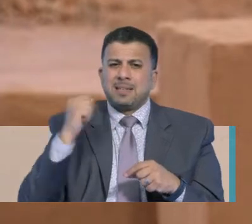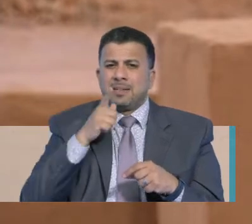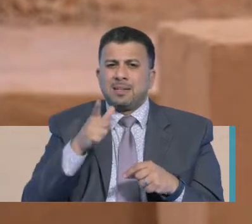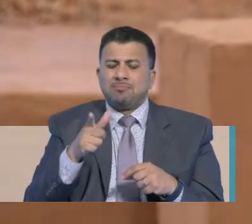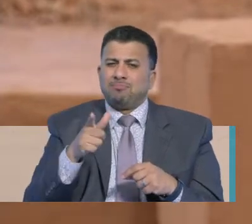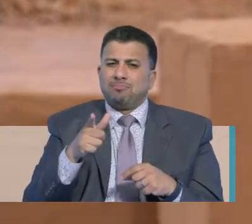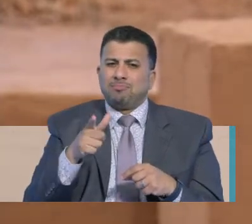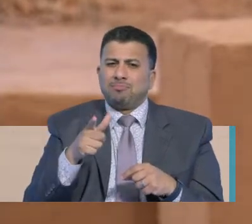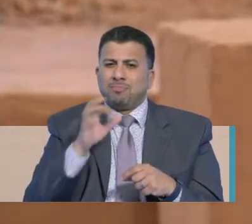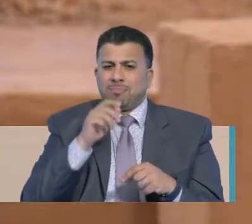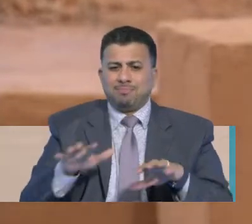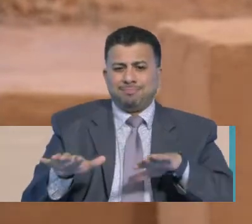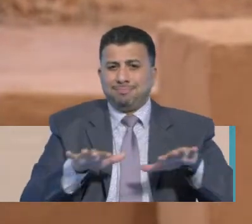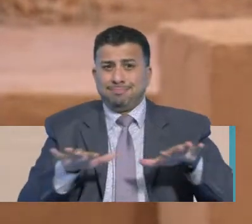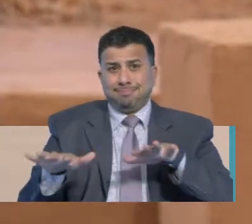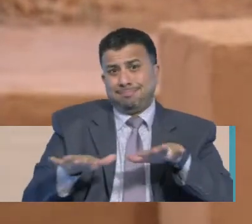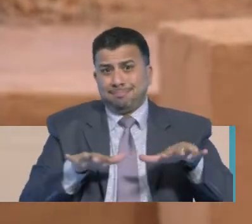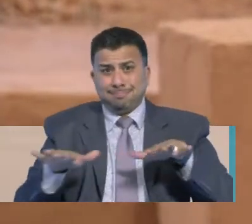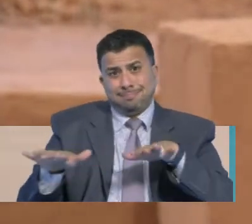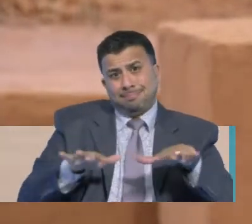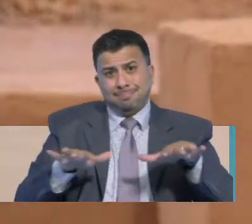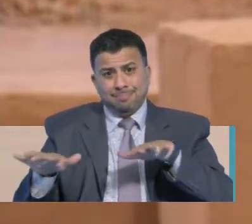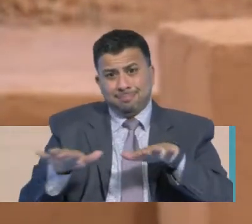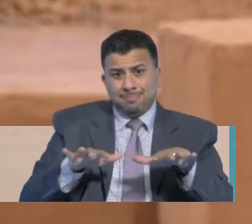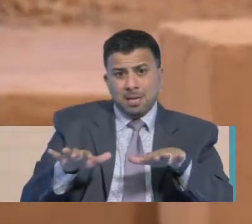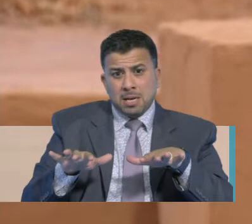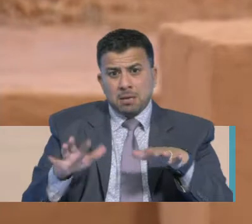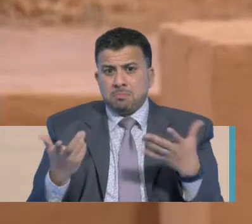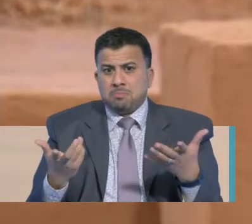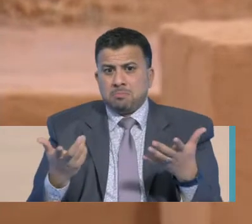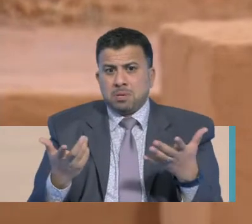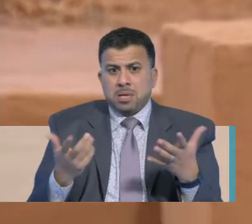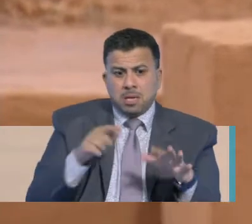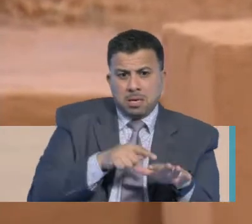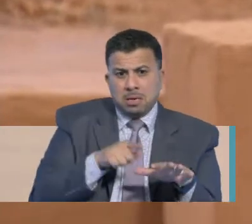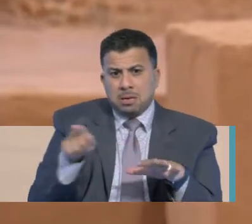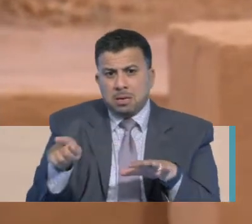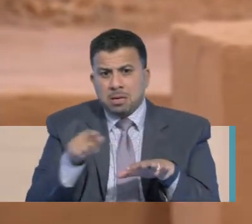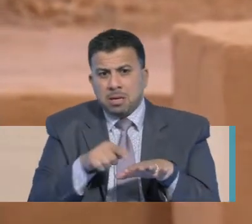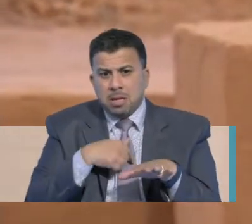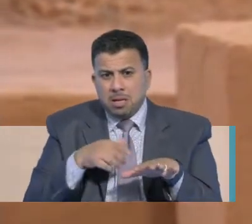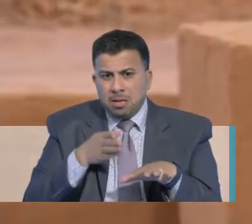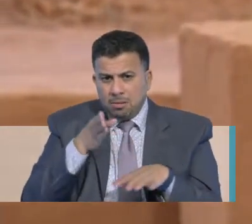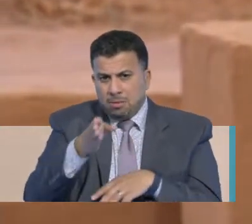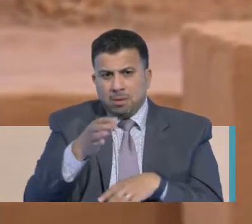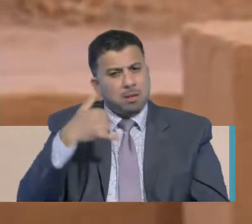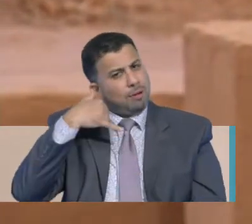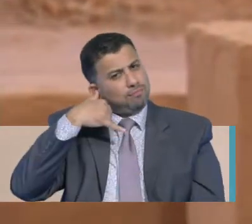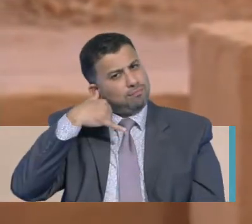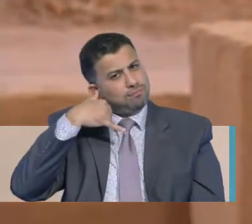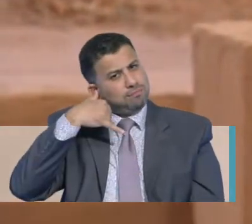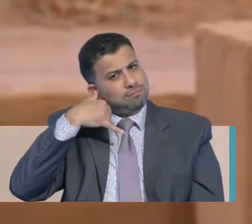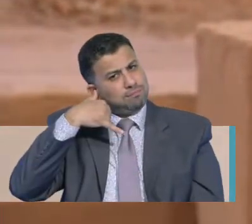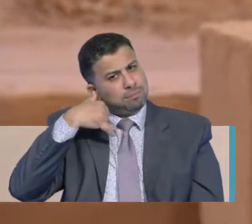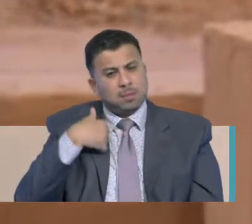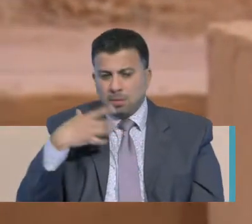حصلت زلازل هنا وما عرفوا كيف يقولون كذا، أنا دخلت في البث المباشر وأنا